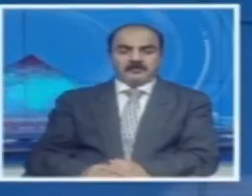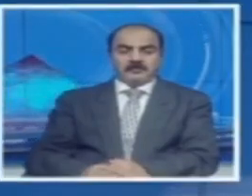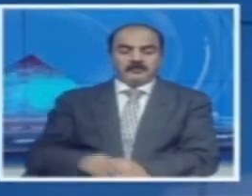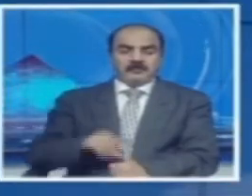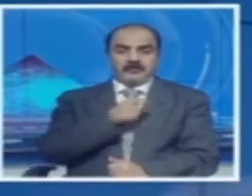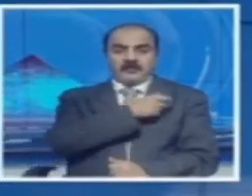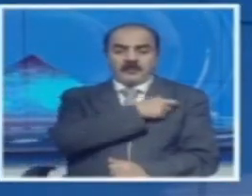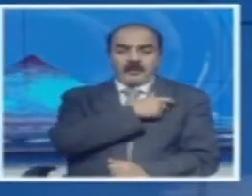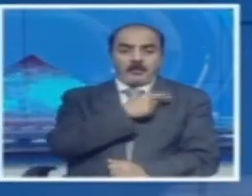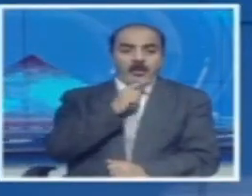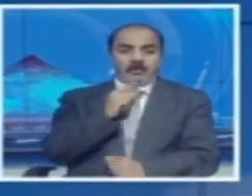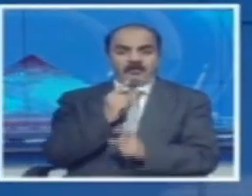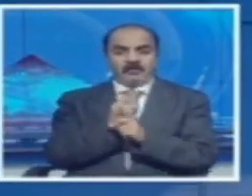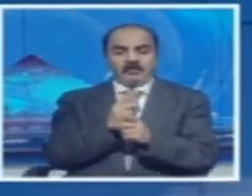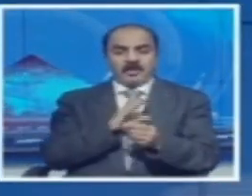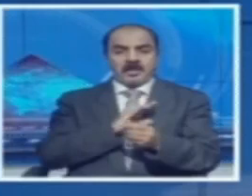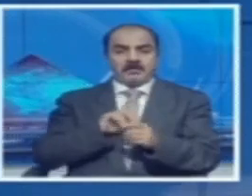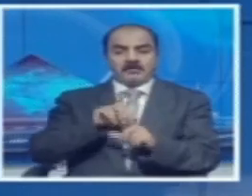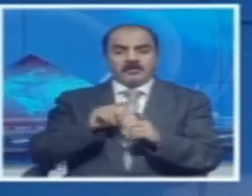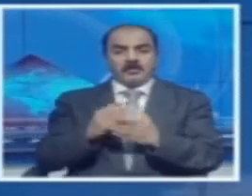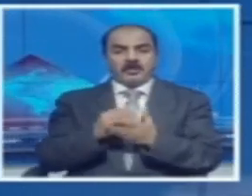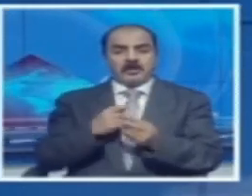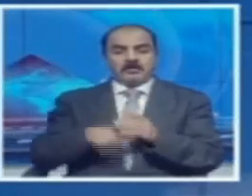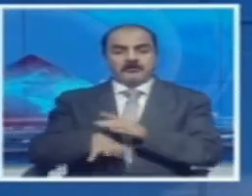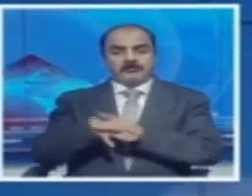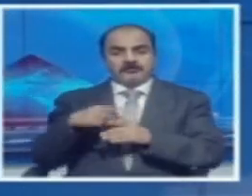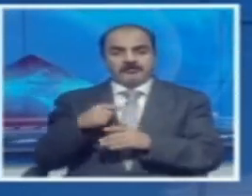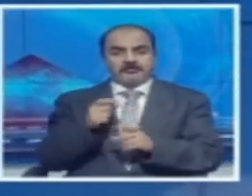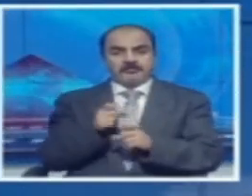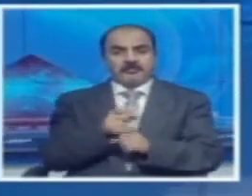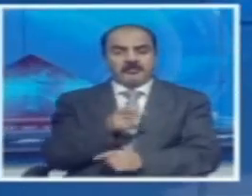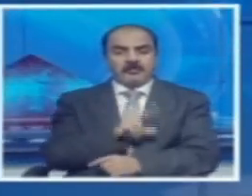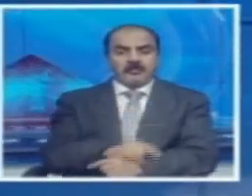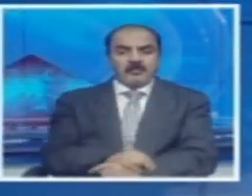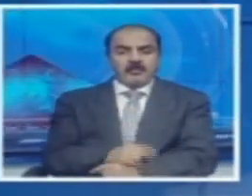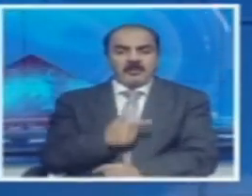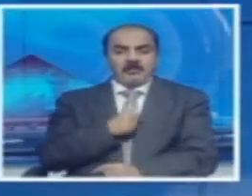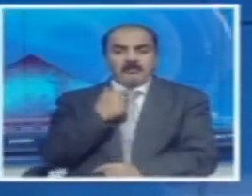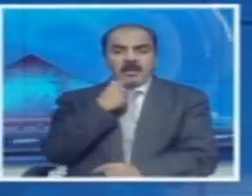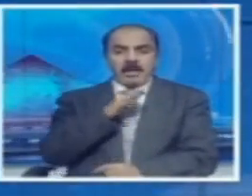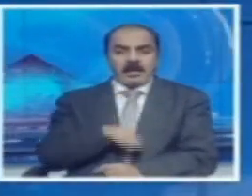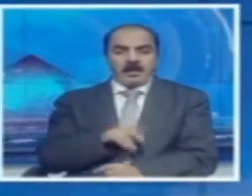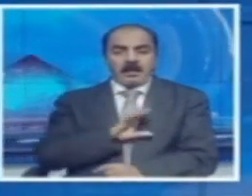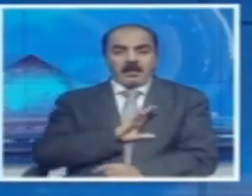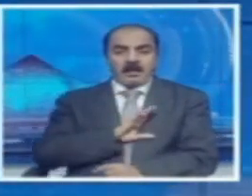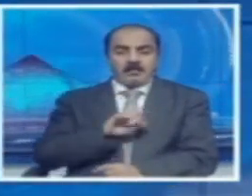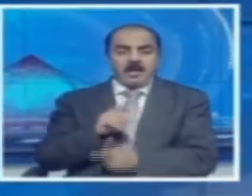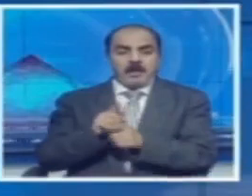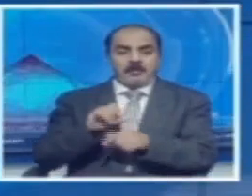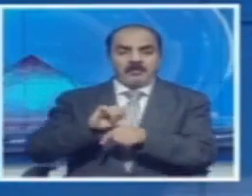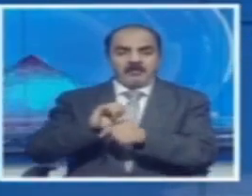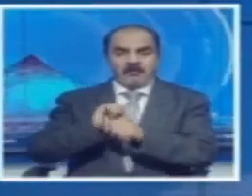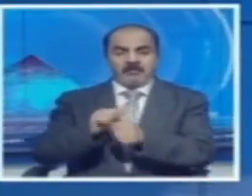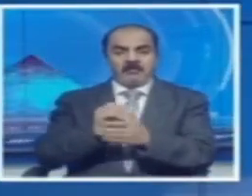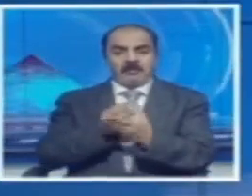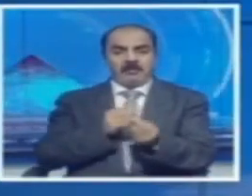التقى الفريق أول محمد زكي القائد العام للقوات المسلحة وزير الدفاع والإنتاج الحربي، الفريق أول مايكل كوليرلا قائد